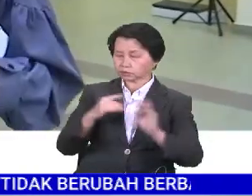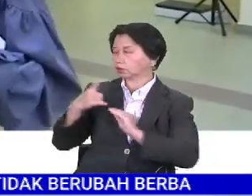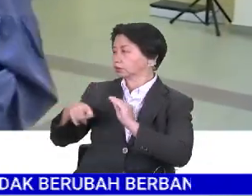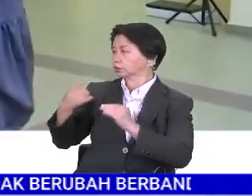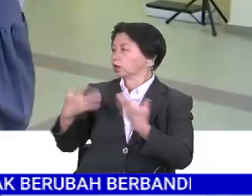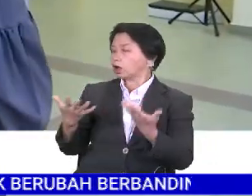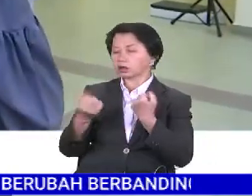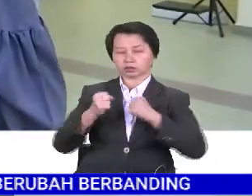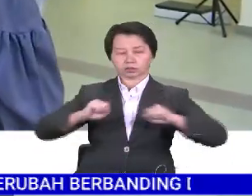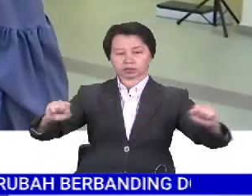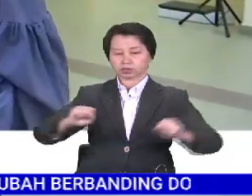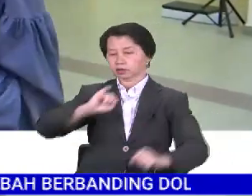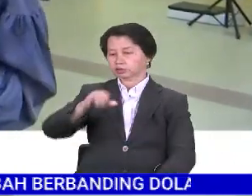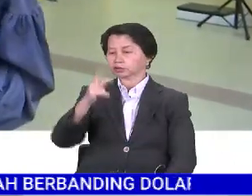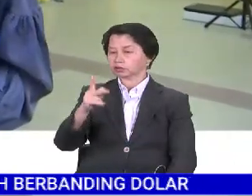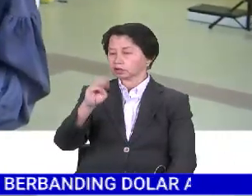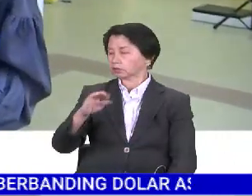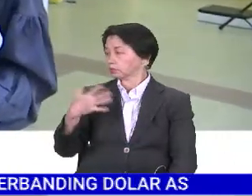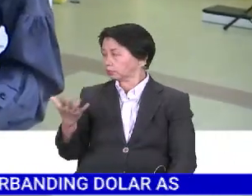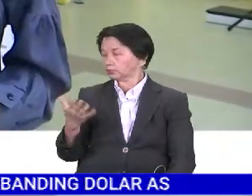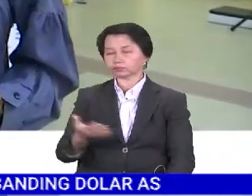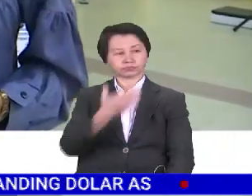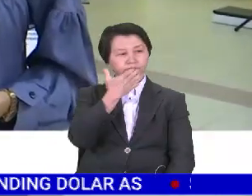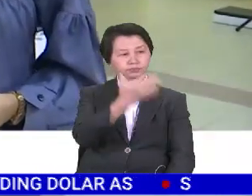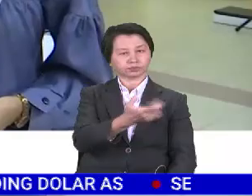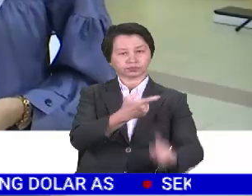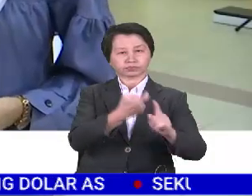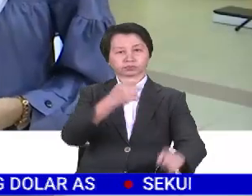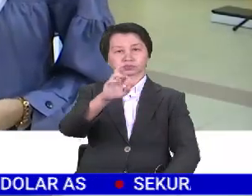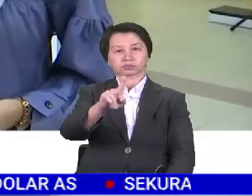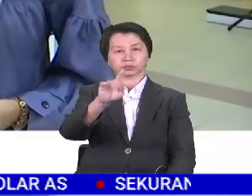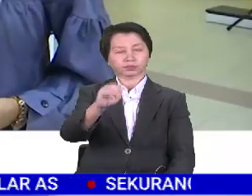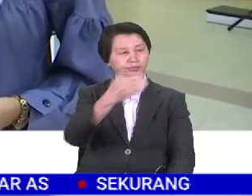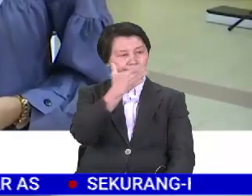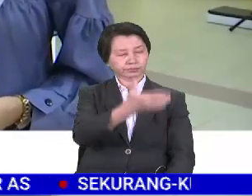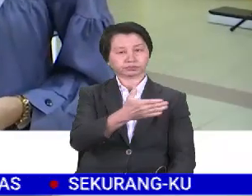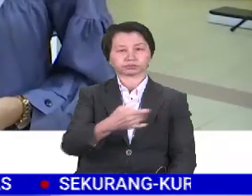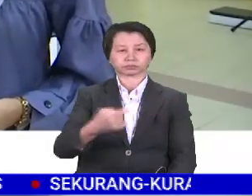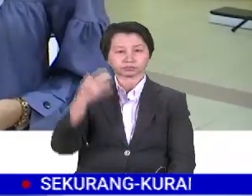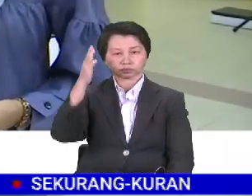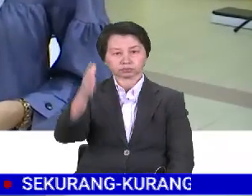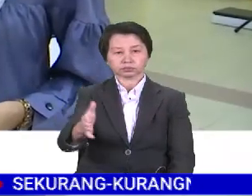mengenai kesiapsiagaan pihak JKNP. Terima kasih Rozi daripada RTM kerana